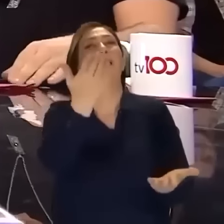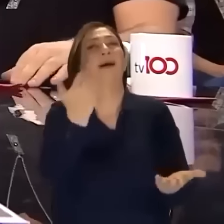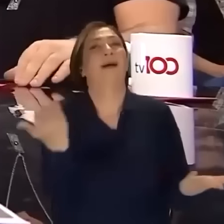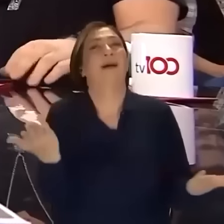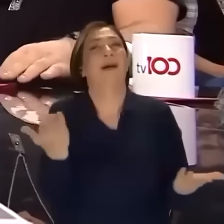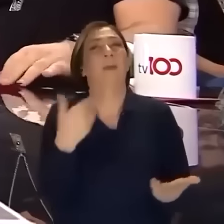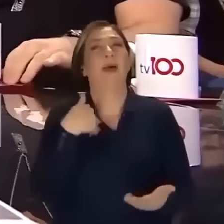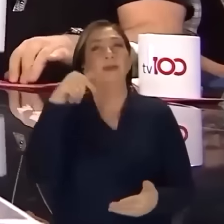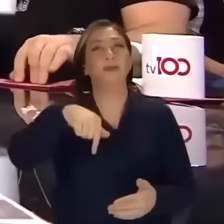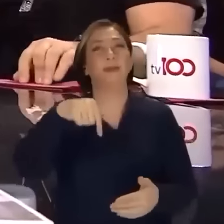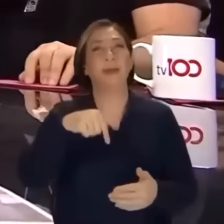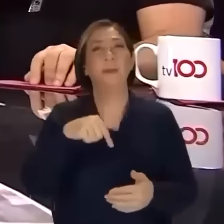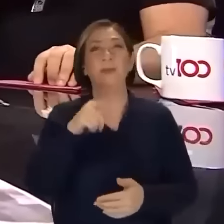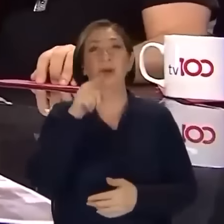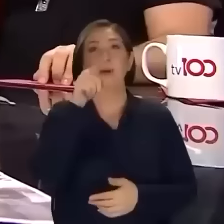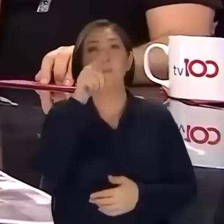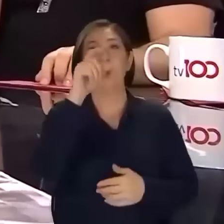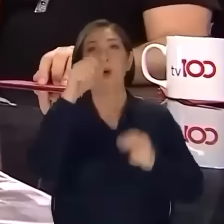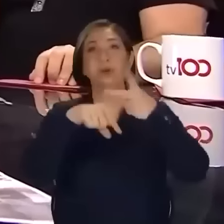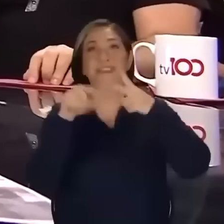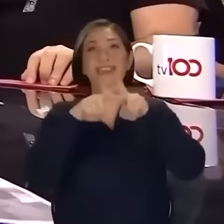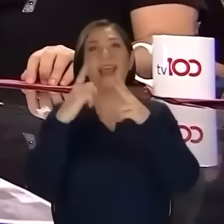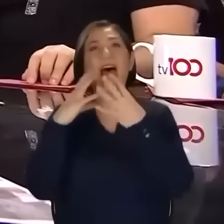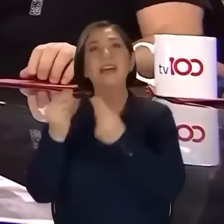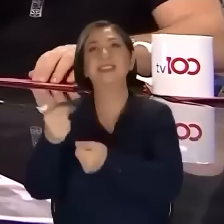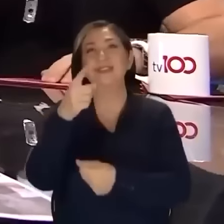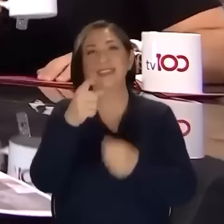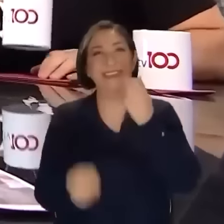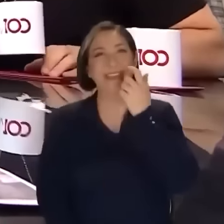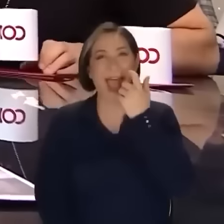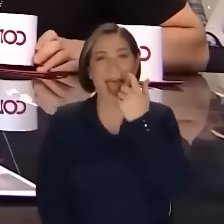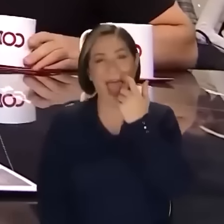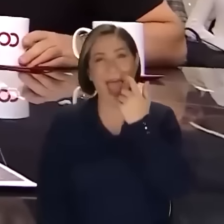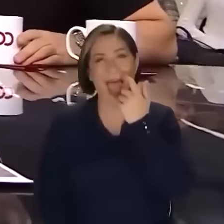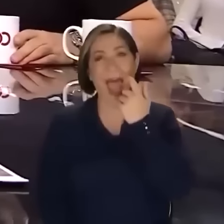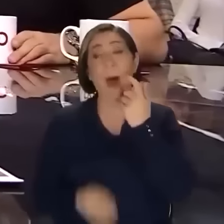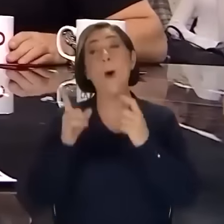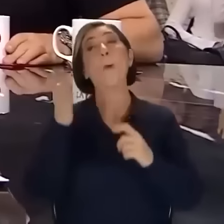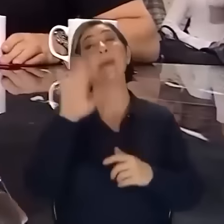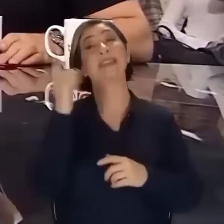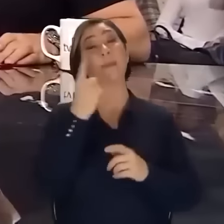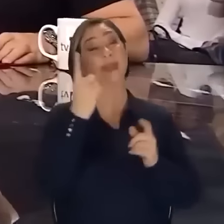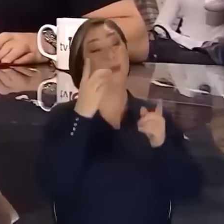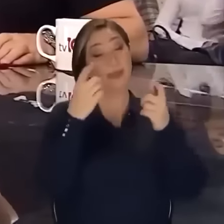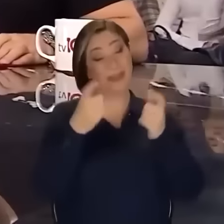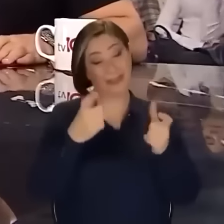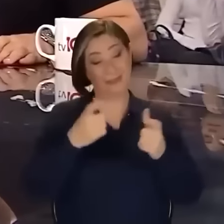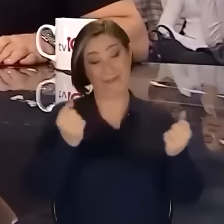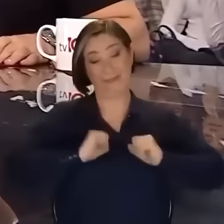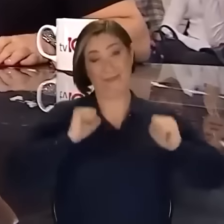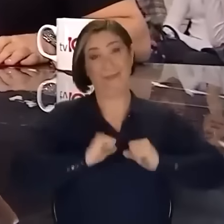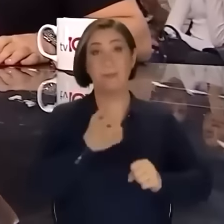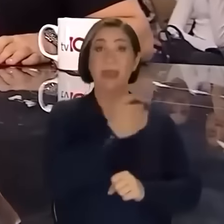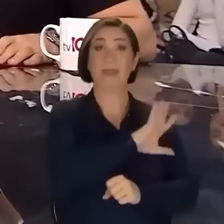hani ben şuradan E peki şurada Ozan'ı harcaman ama o başka bir stile yönelmişti Evet